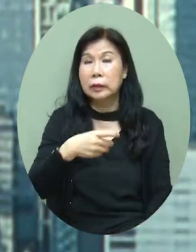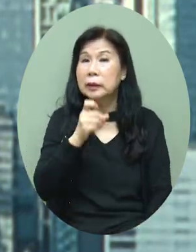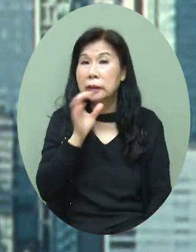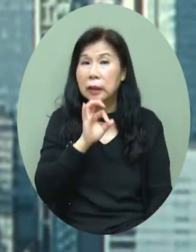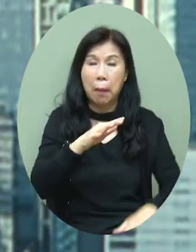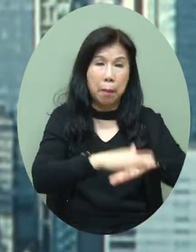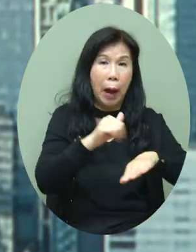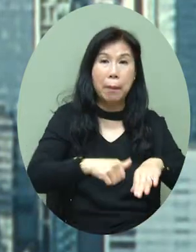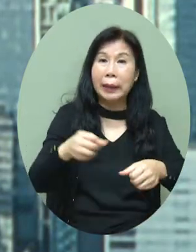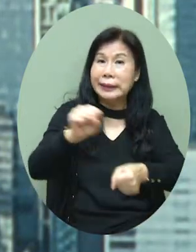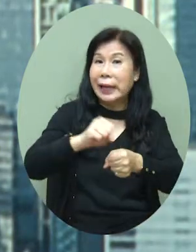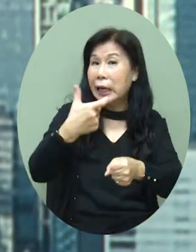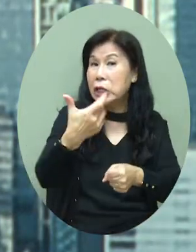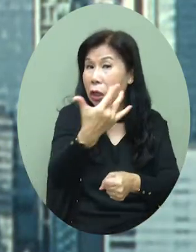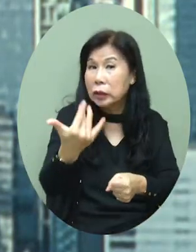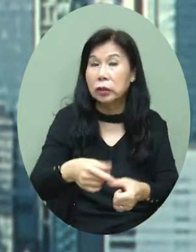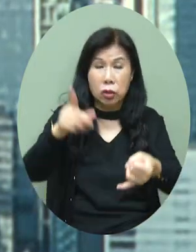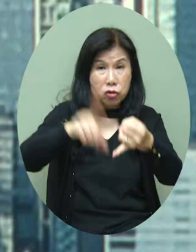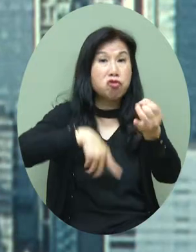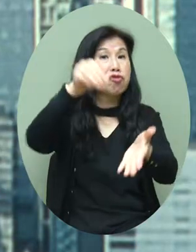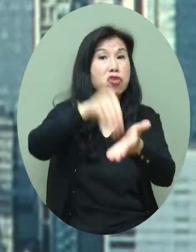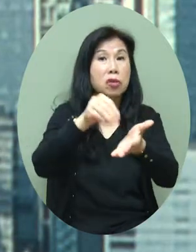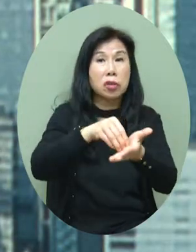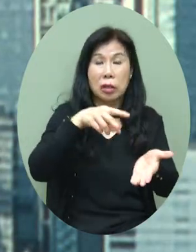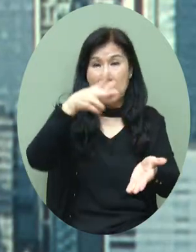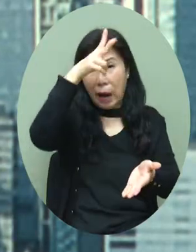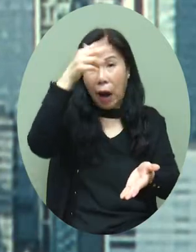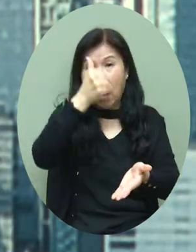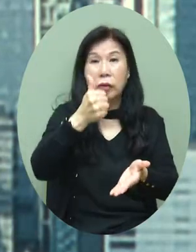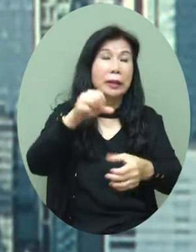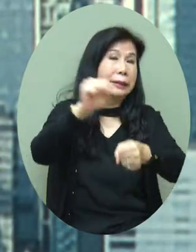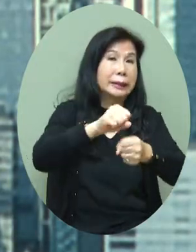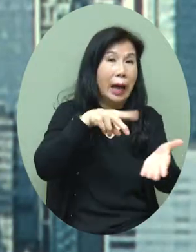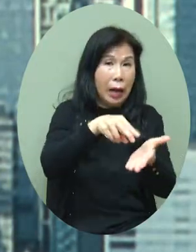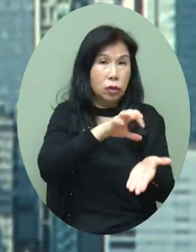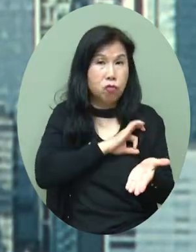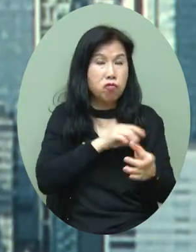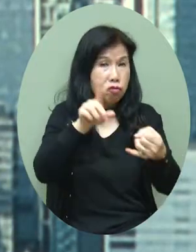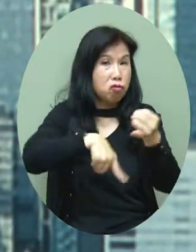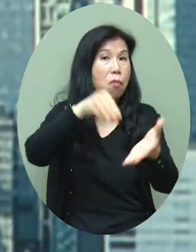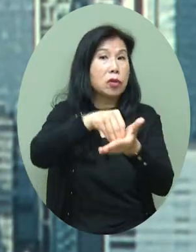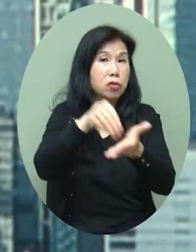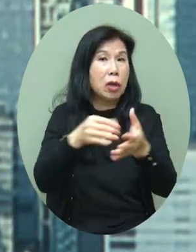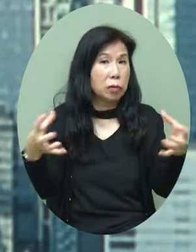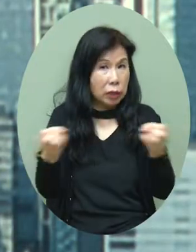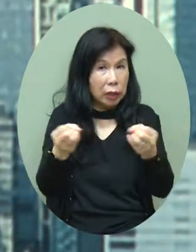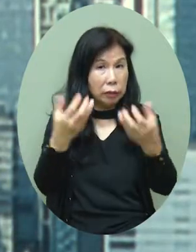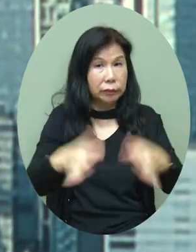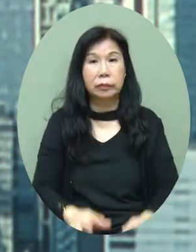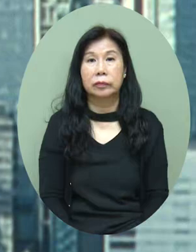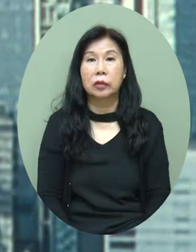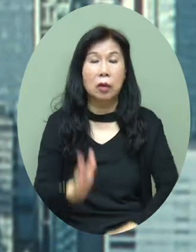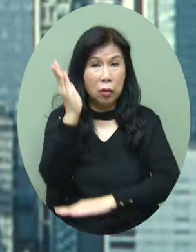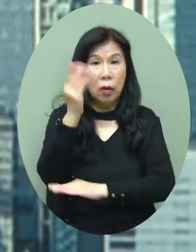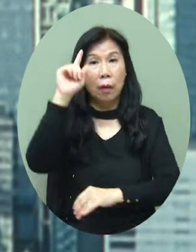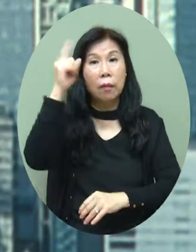底線呢？其實最終嘅決定呢係要行政長官會同行政會議去決定嘅。咁正如我喺開場發言咁講啦，我哋